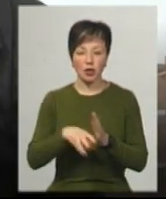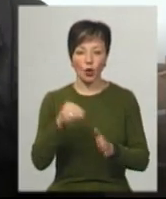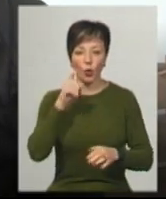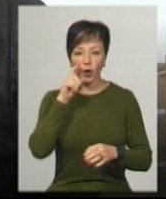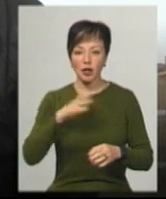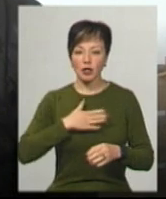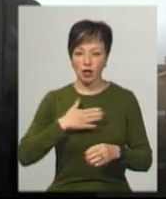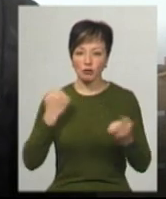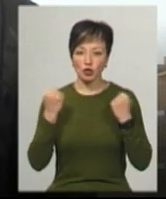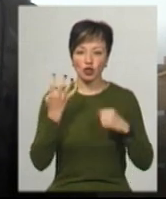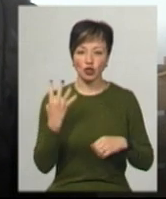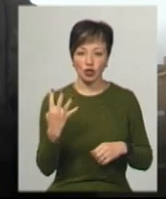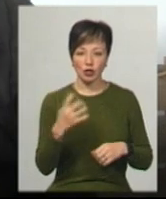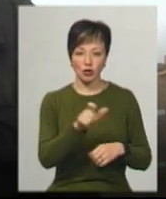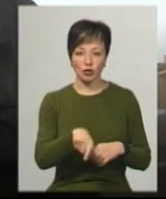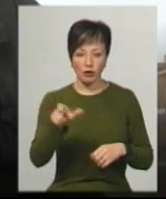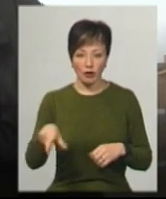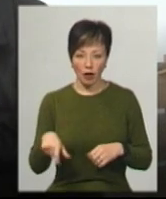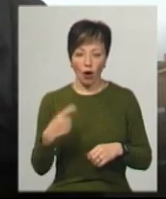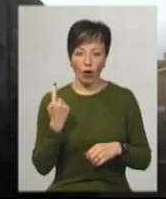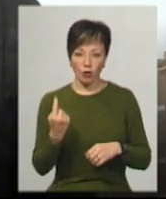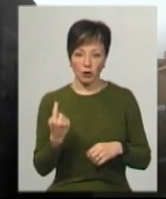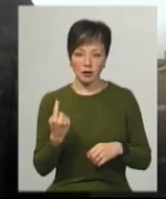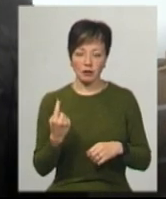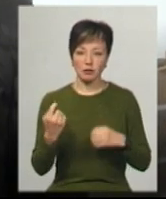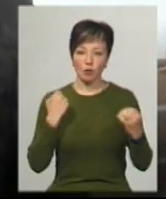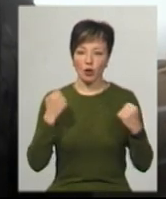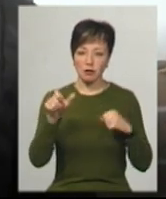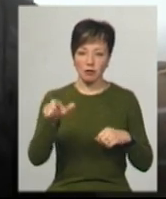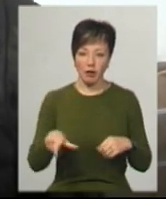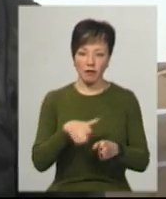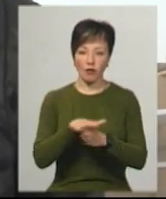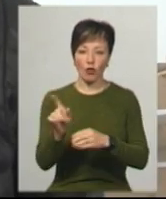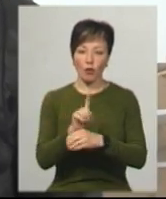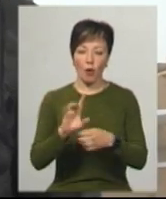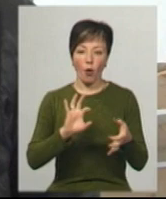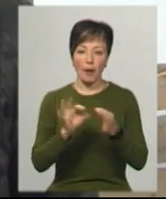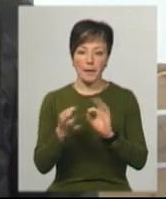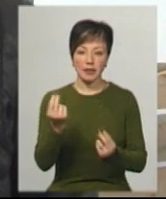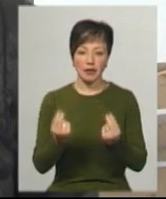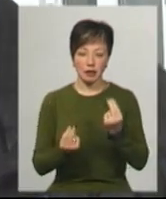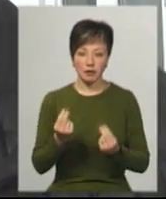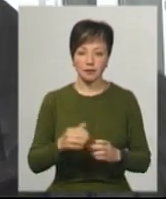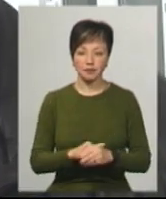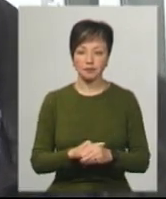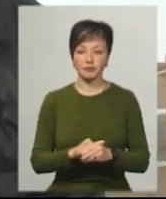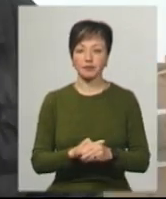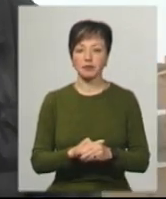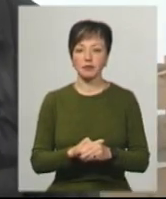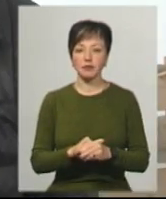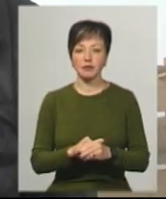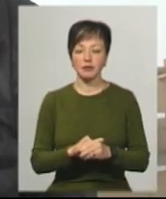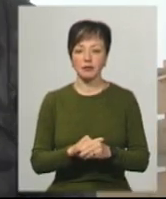наших вихованців 4 чоловіки. Один спортсмен вже виконав нормативно-олімпійські ігри в марафонському бігу. Нижник